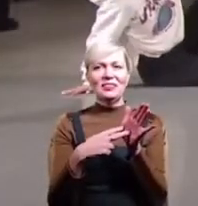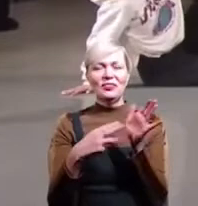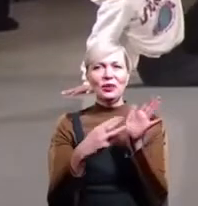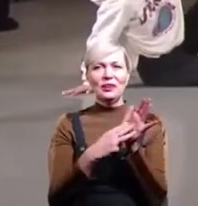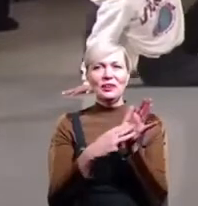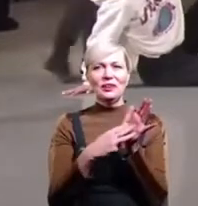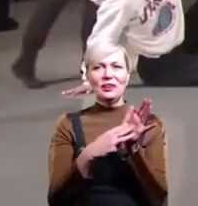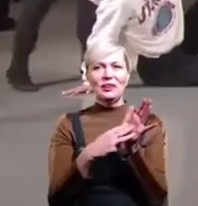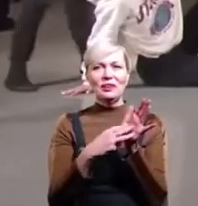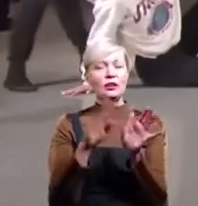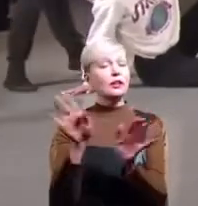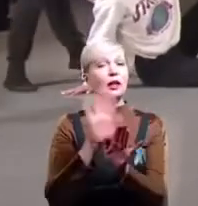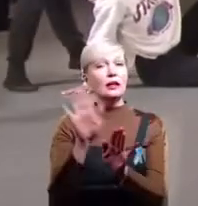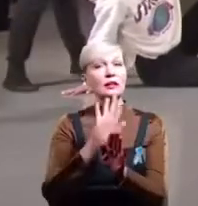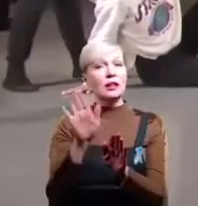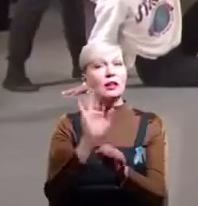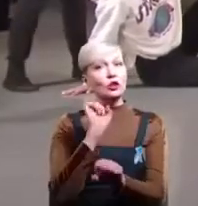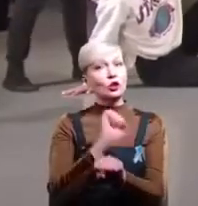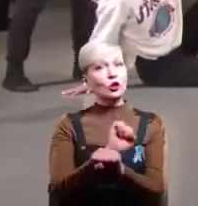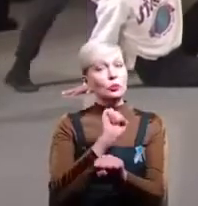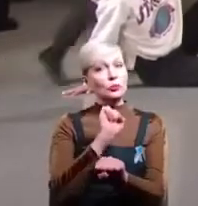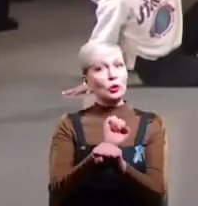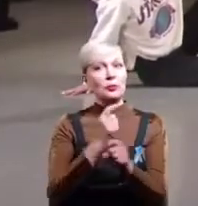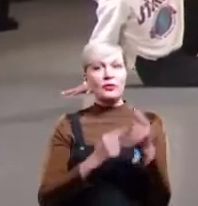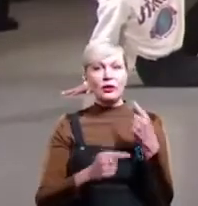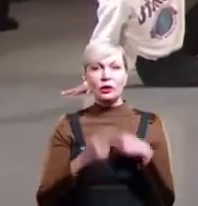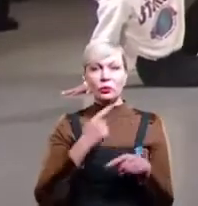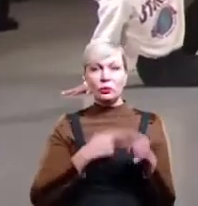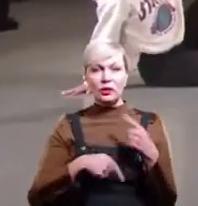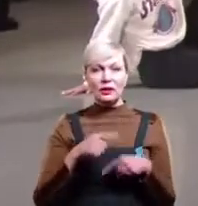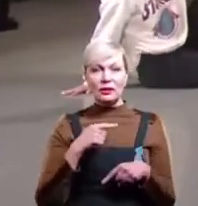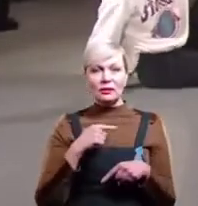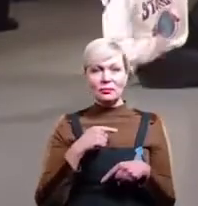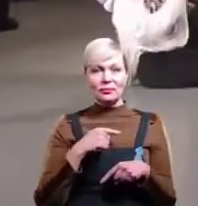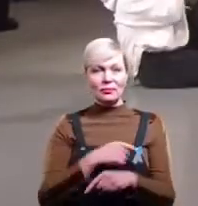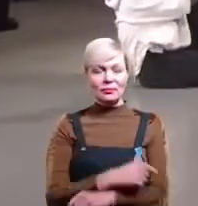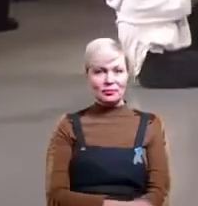Нет, стоп, вернулись.